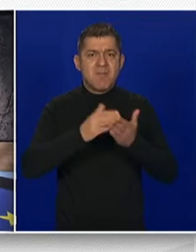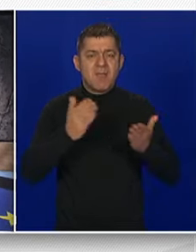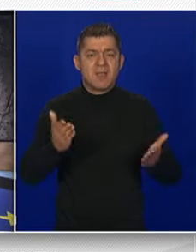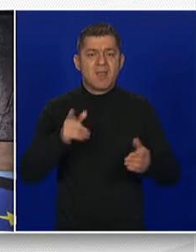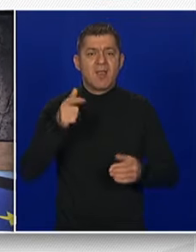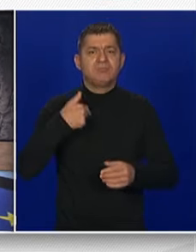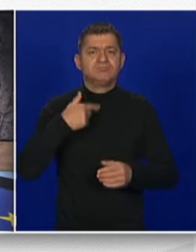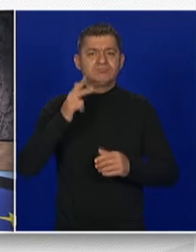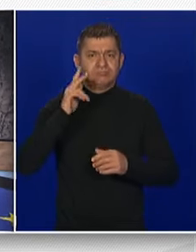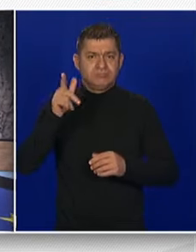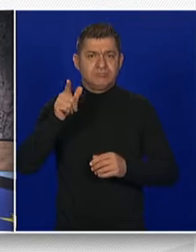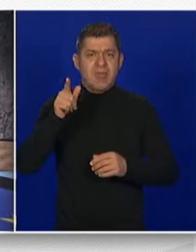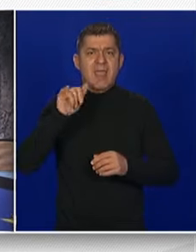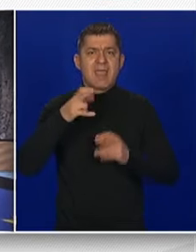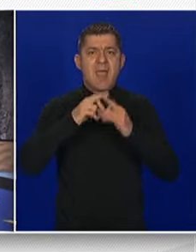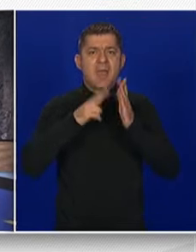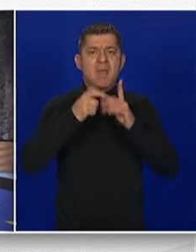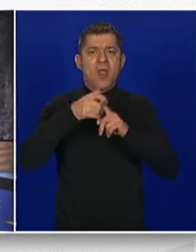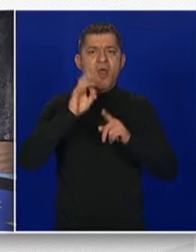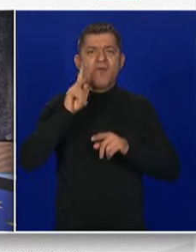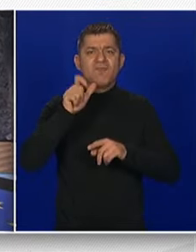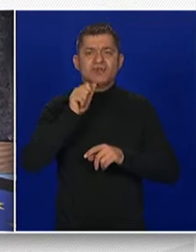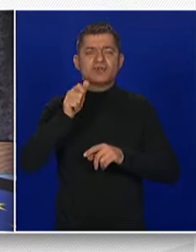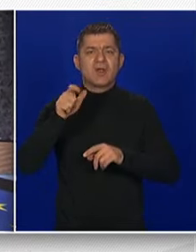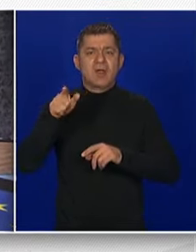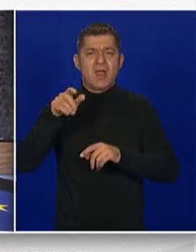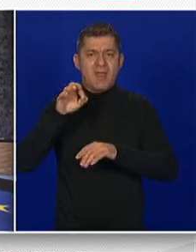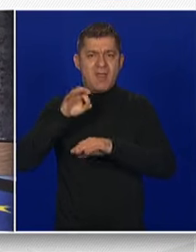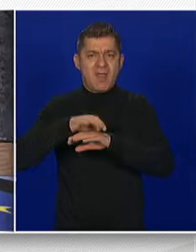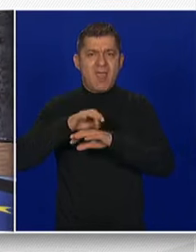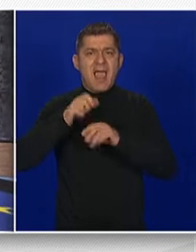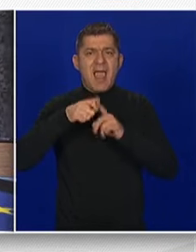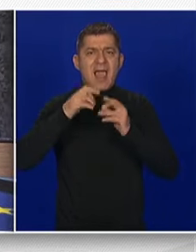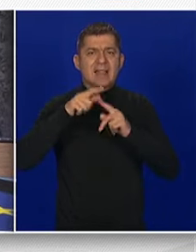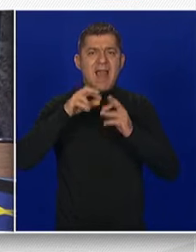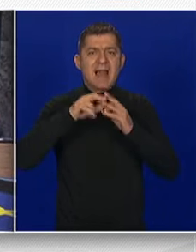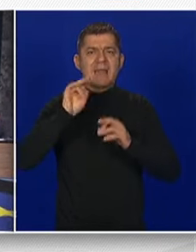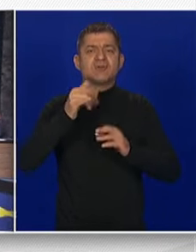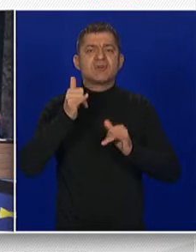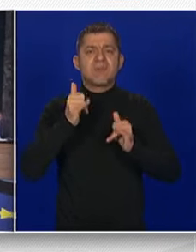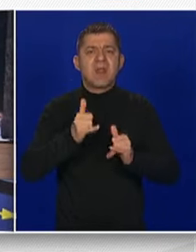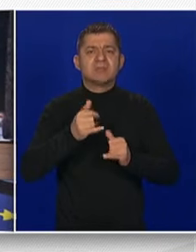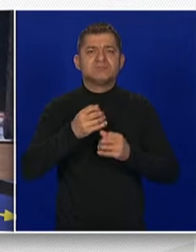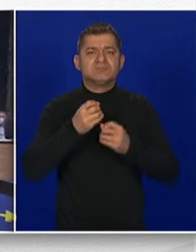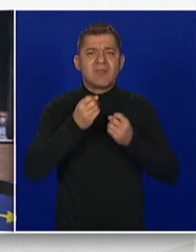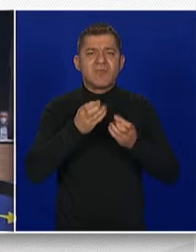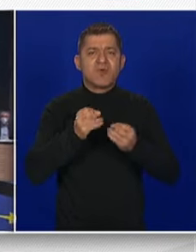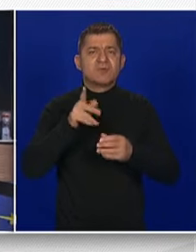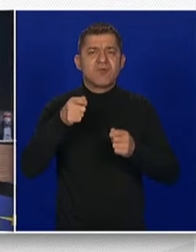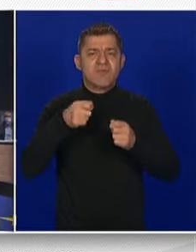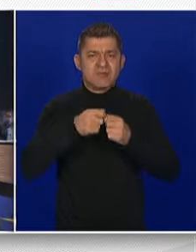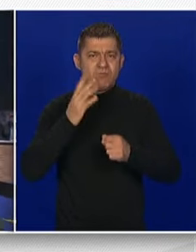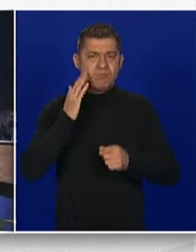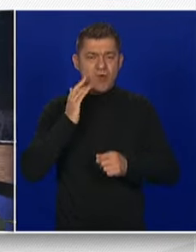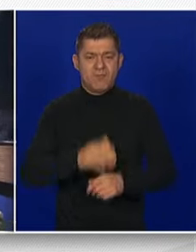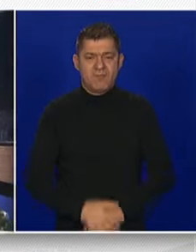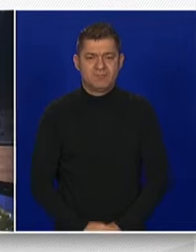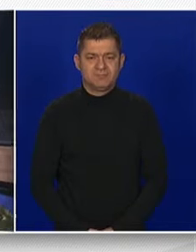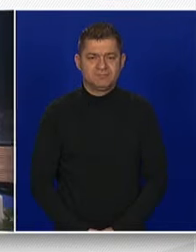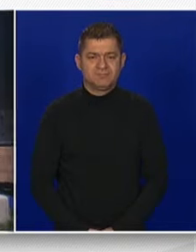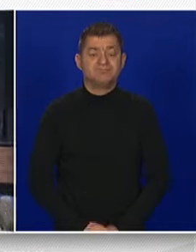primarius Janković Katalinić da nas upozna sa današnjim brojkama. Izvolite. Hvala